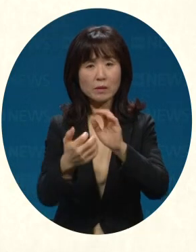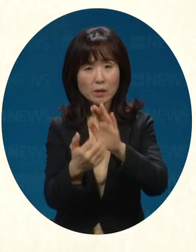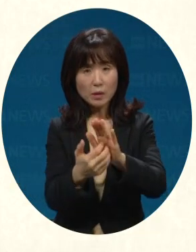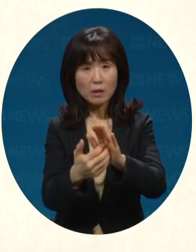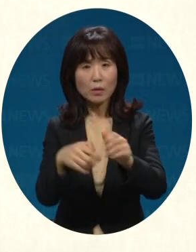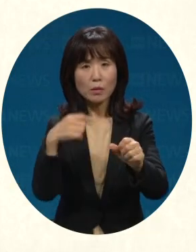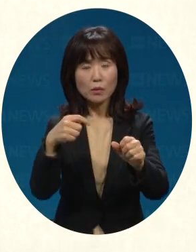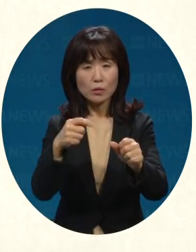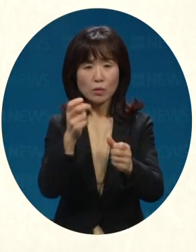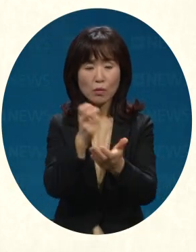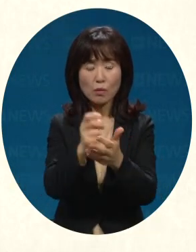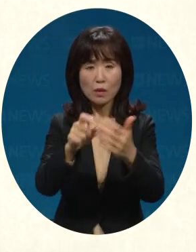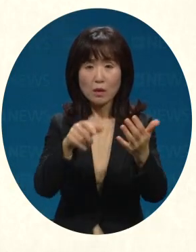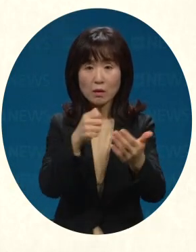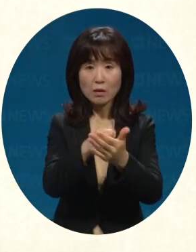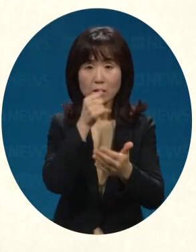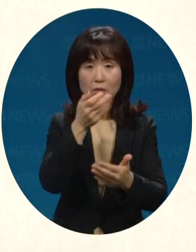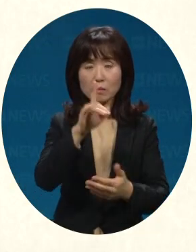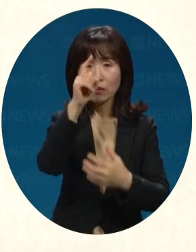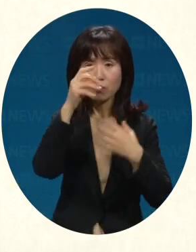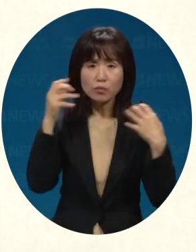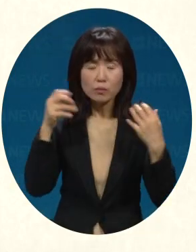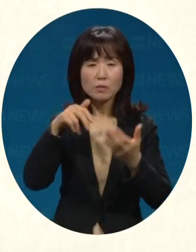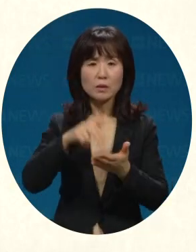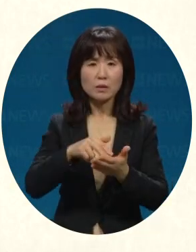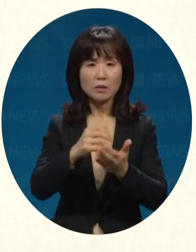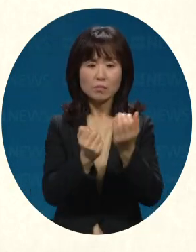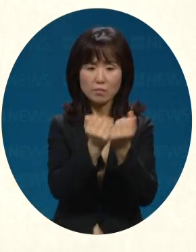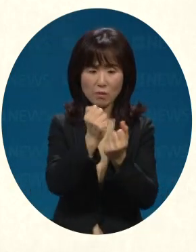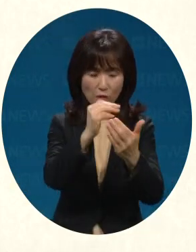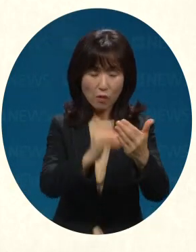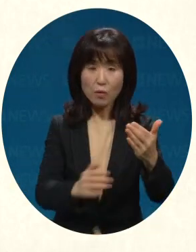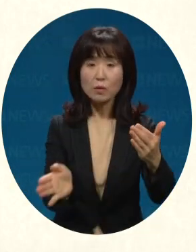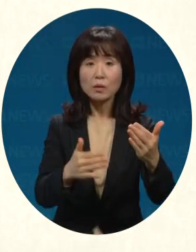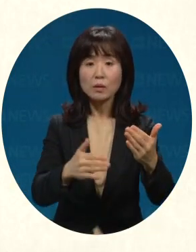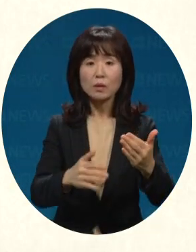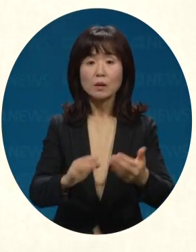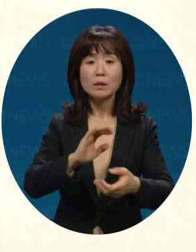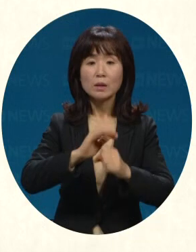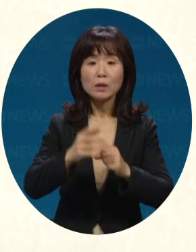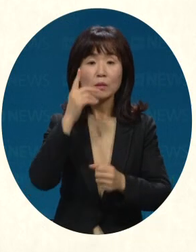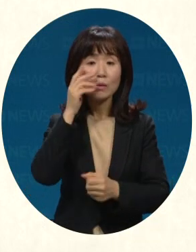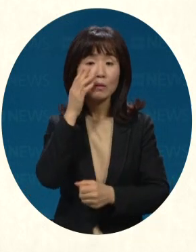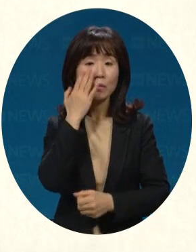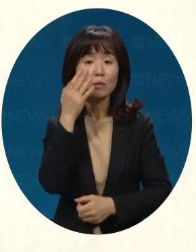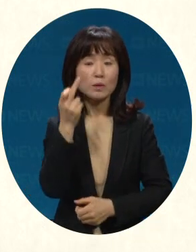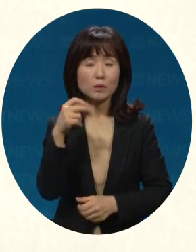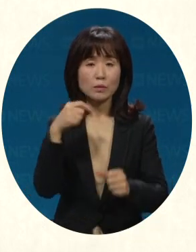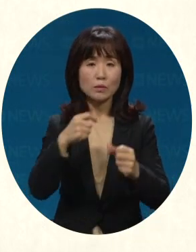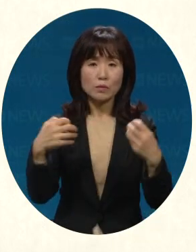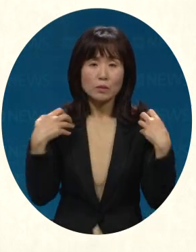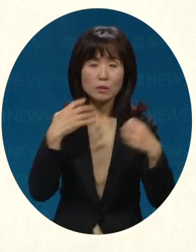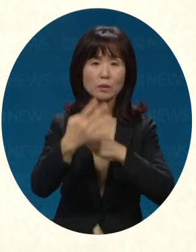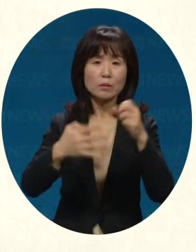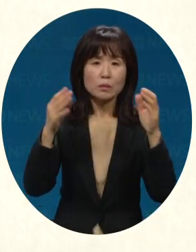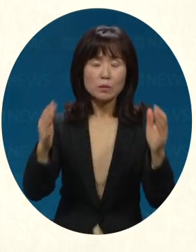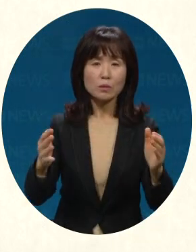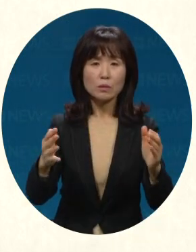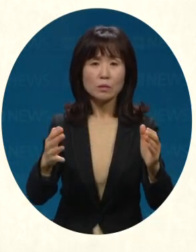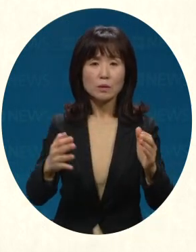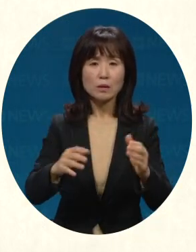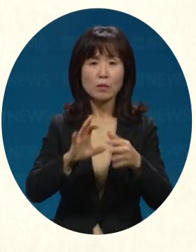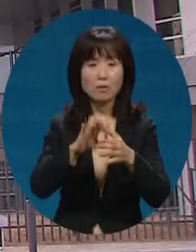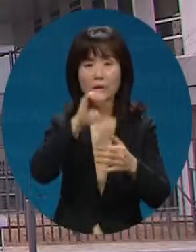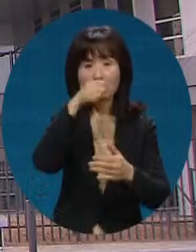정부 차원의 일관된 가이드라인은 없기 때문입니다 대전 울산교육청은 4년째 관련 예산을 편성하지